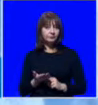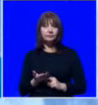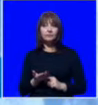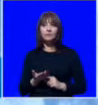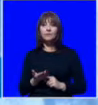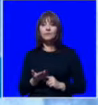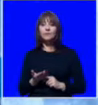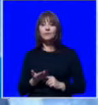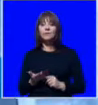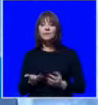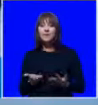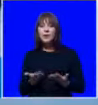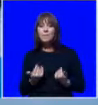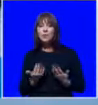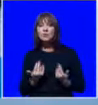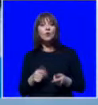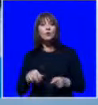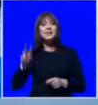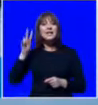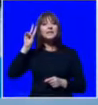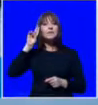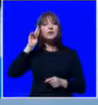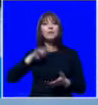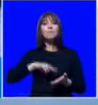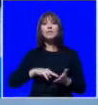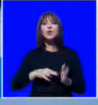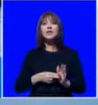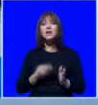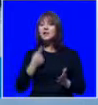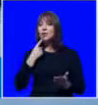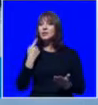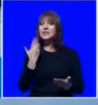което по-скоро се изпълняват политики, които са заложени в